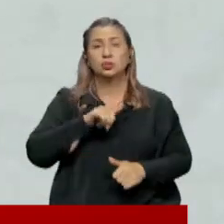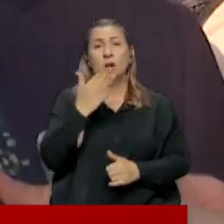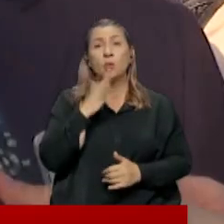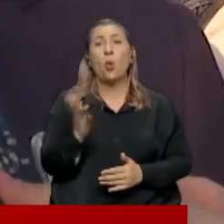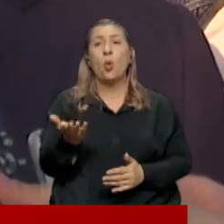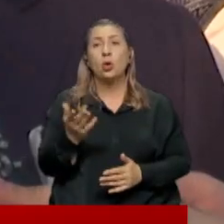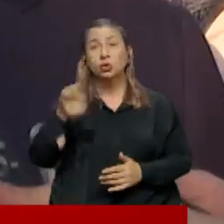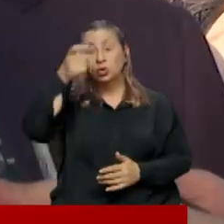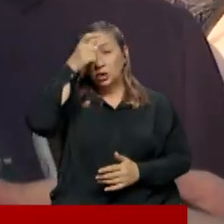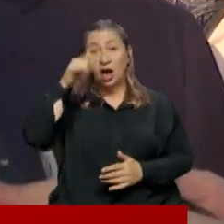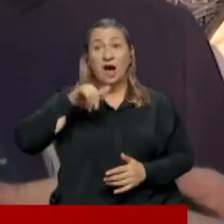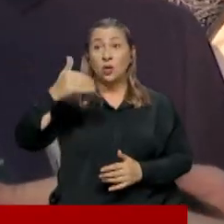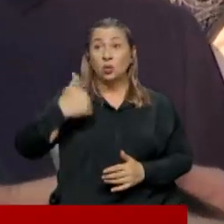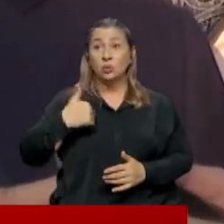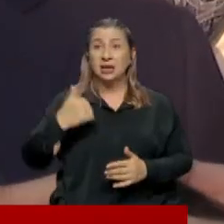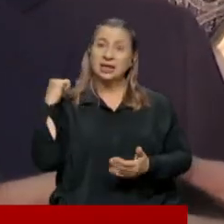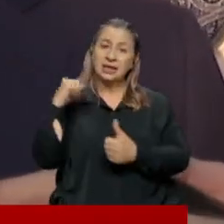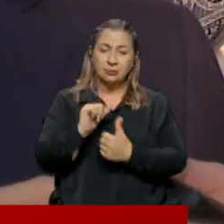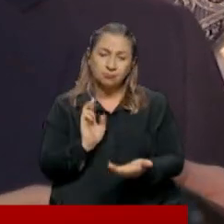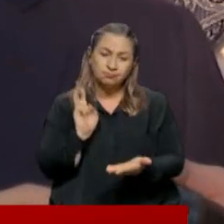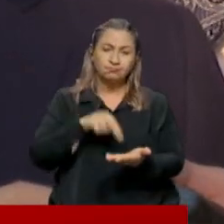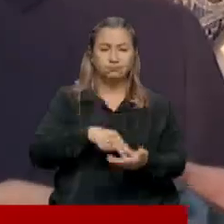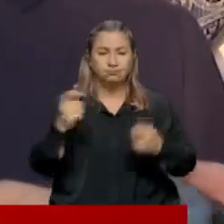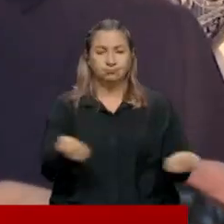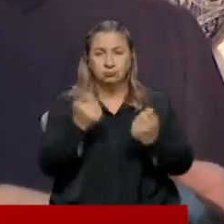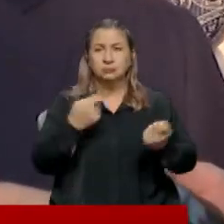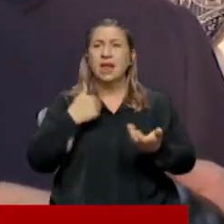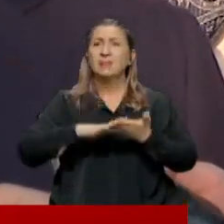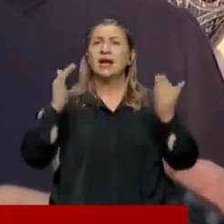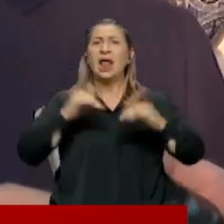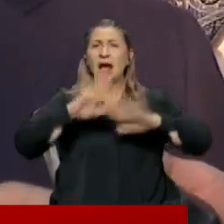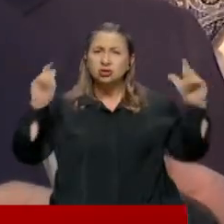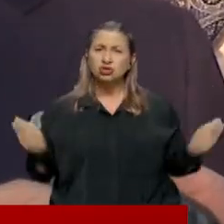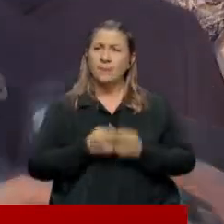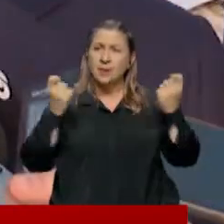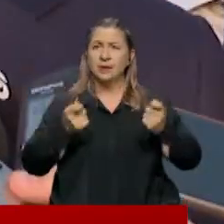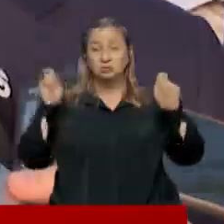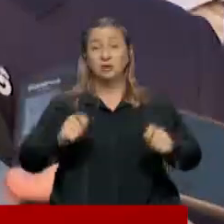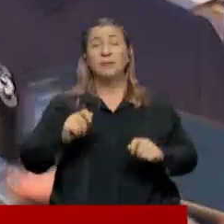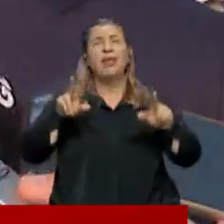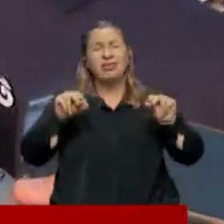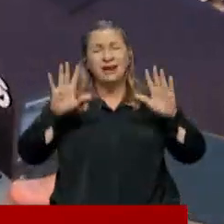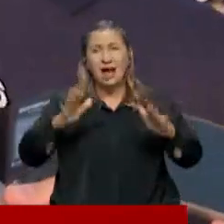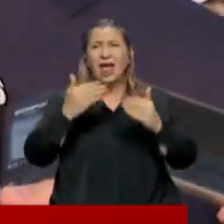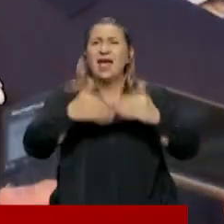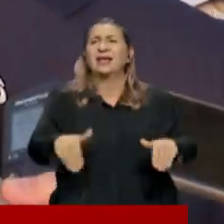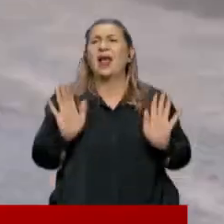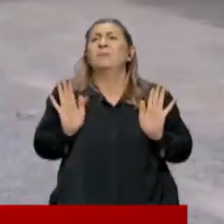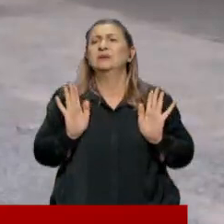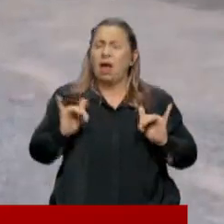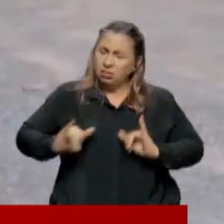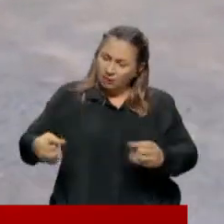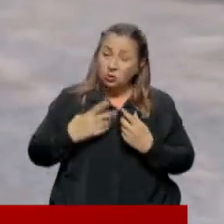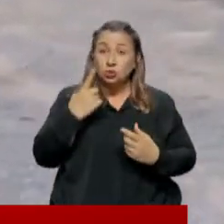falan yok. Türk Hava Kurumu'nun yeniden ayağa kalkması için elimizden gelen bütün çabayı göstereceğiz. Yeter ki engel